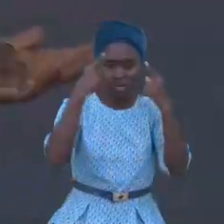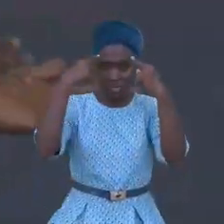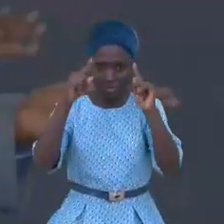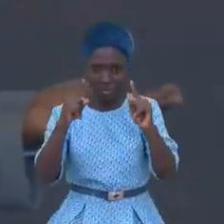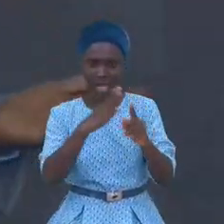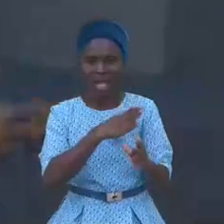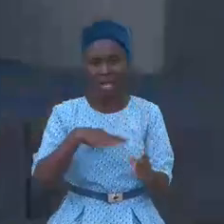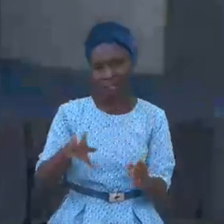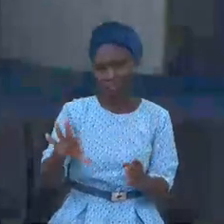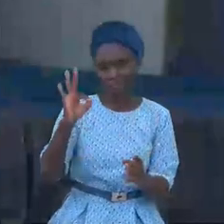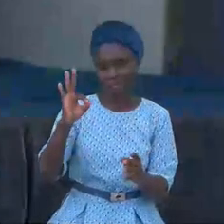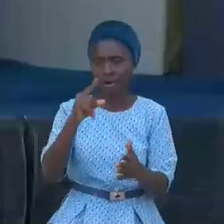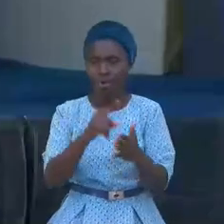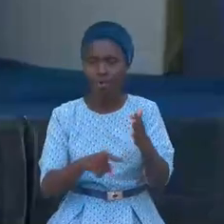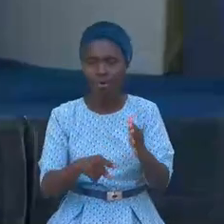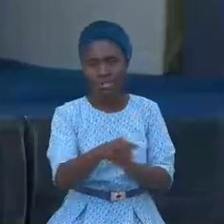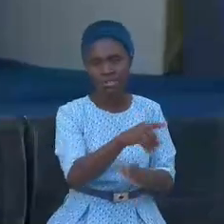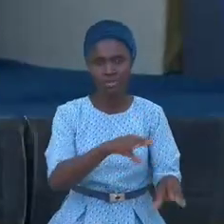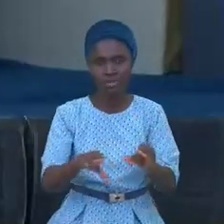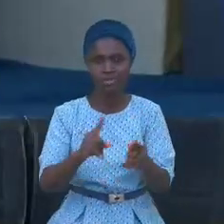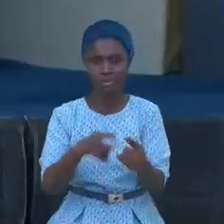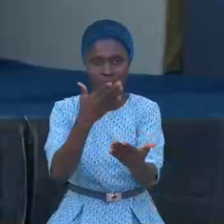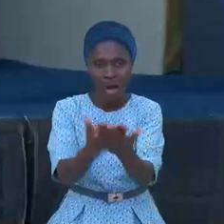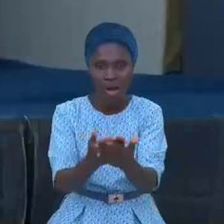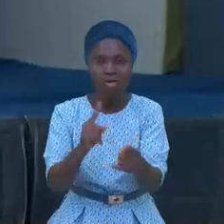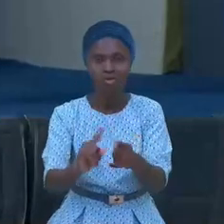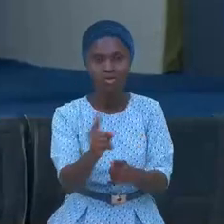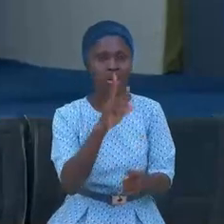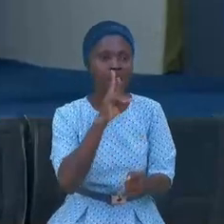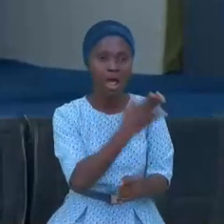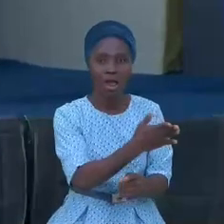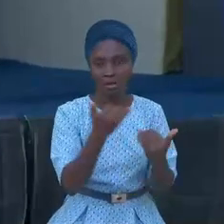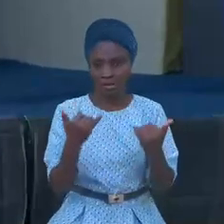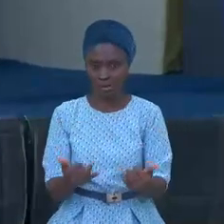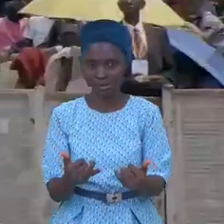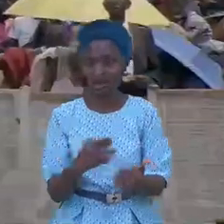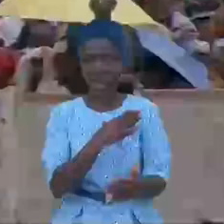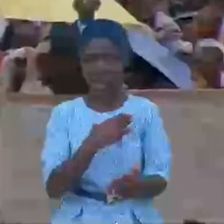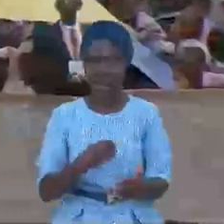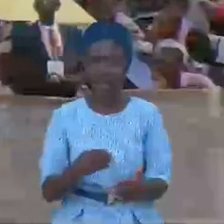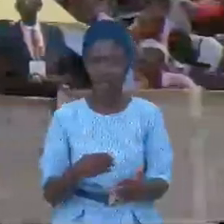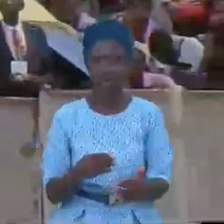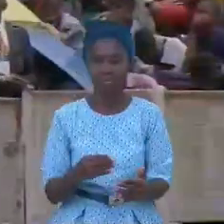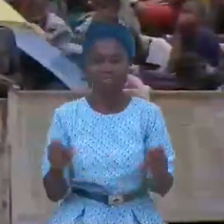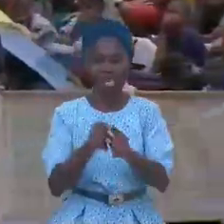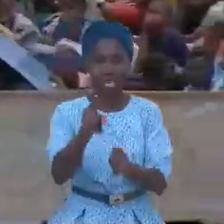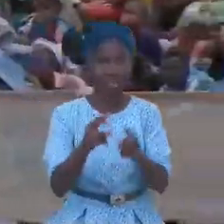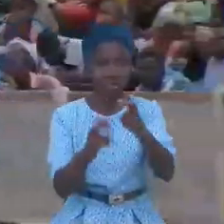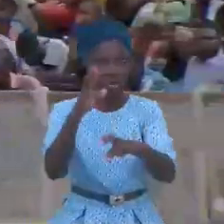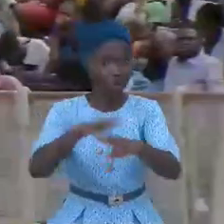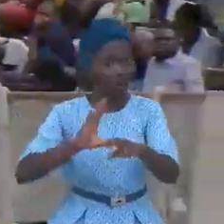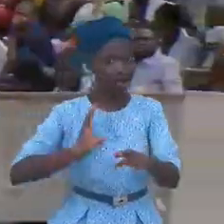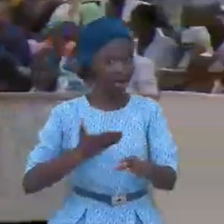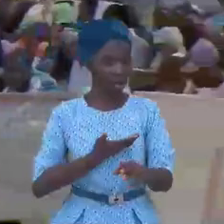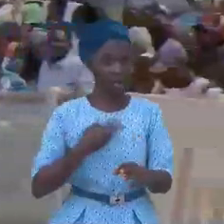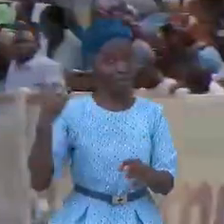fait pour parvenir là où ils sont. Et comme tu grimpes sur nos épaules, tu verras plus que ce que